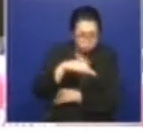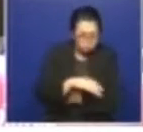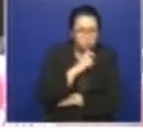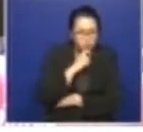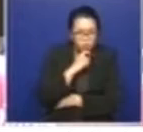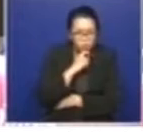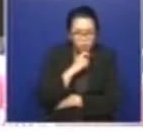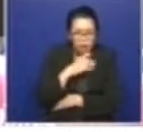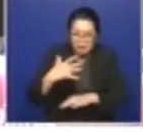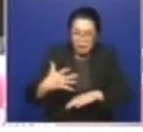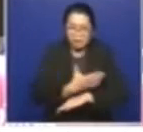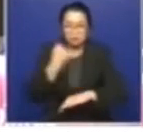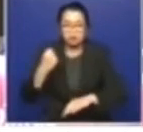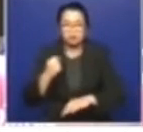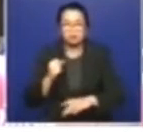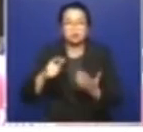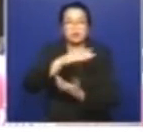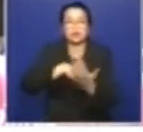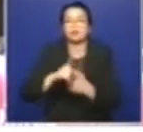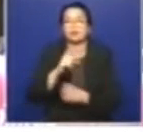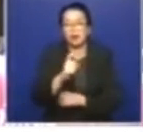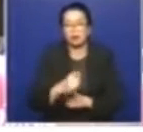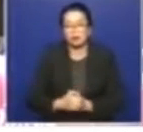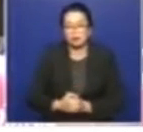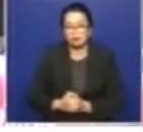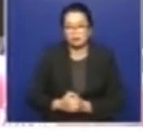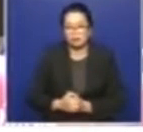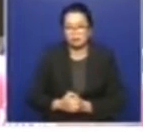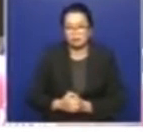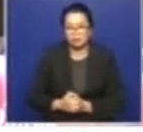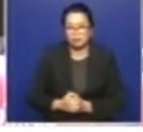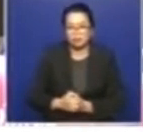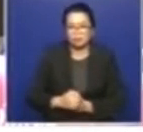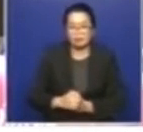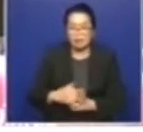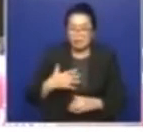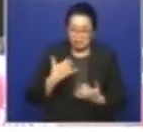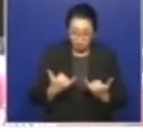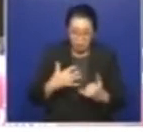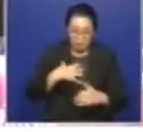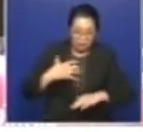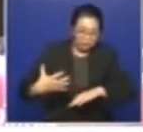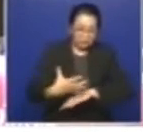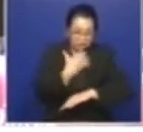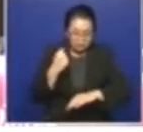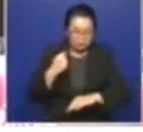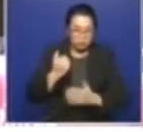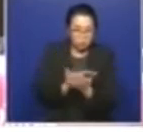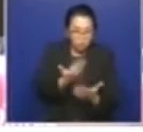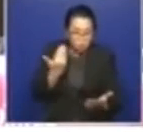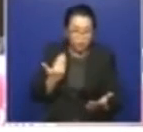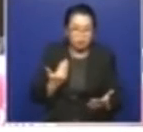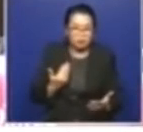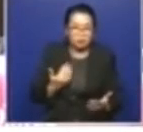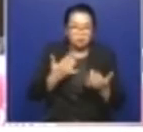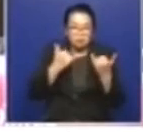จะเหลืออะไรใครที่คิดจะยึดอำนาจวันนี้โปรดดูประเทศยึดตอนรวยท่านยังเอาประเทศไม่รอดแล้วถ้ามายึ